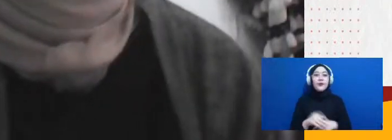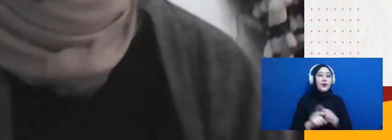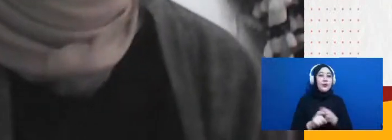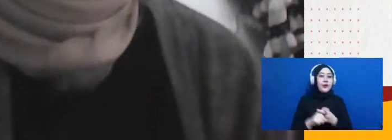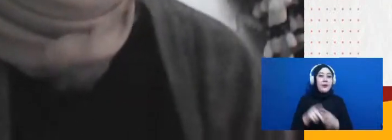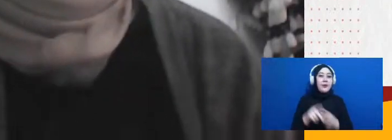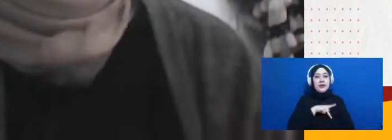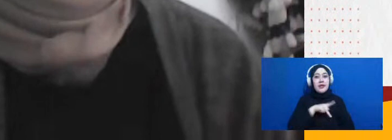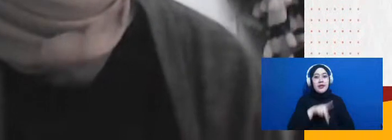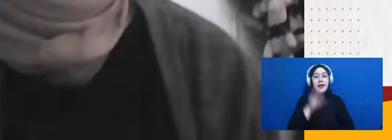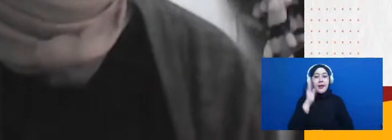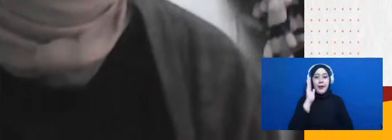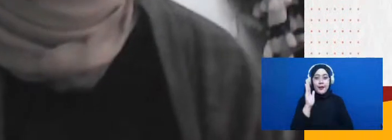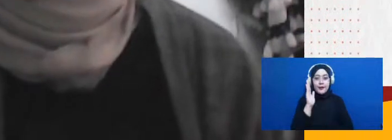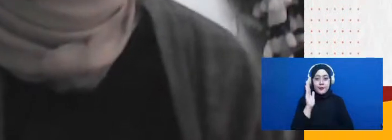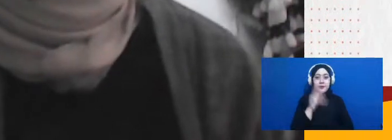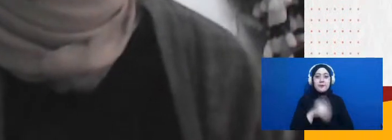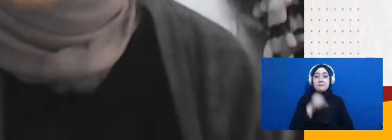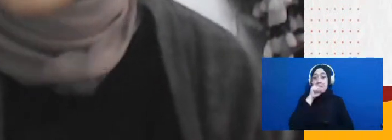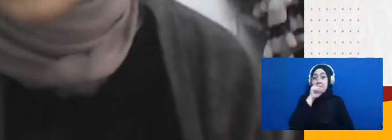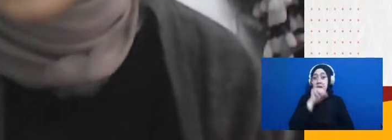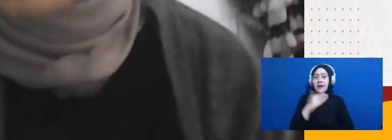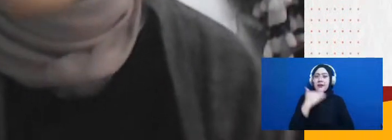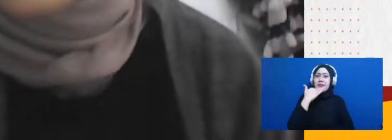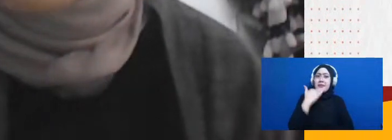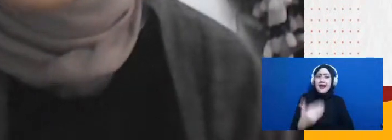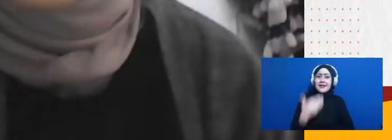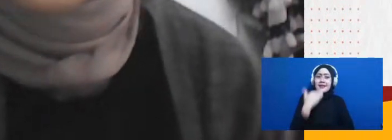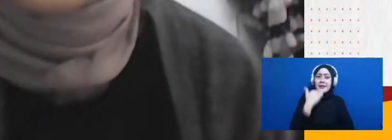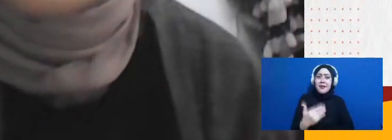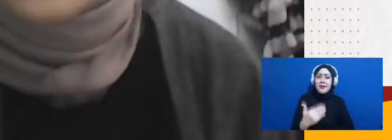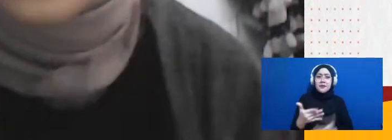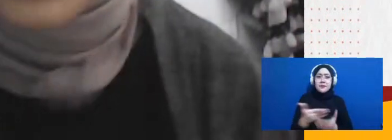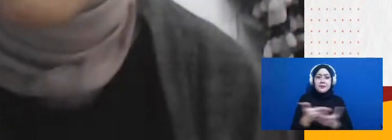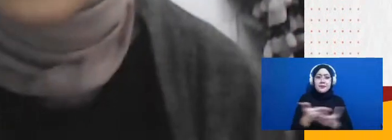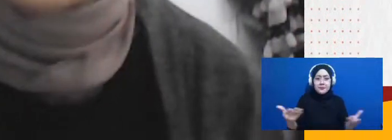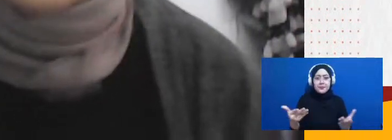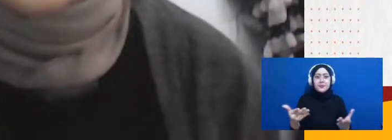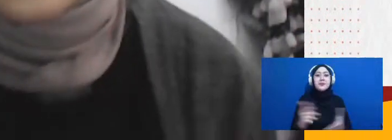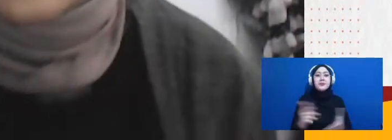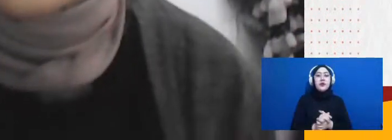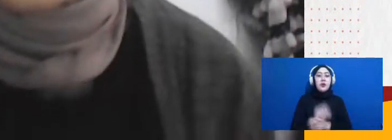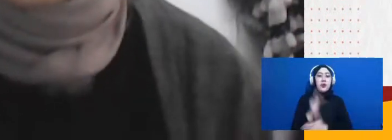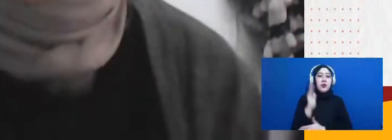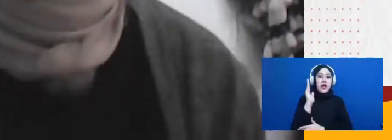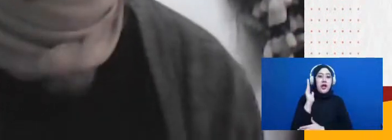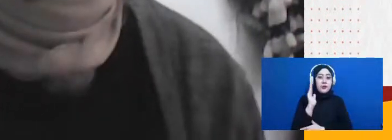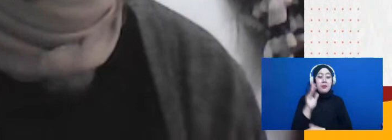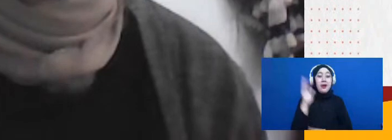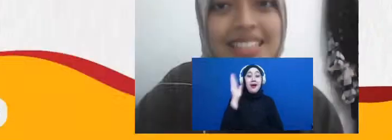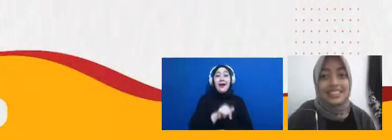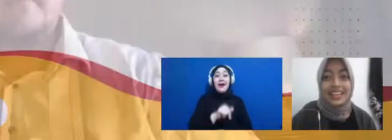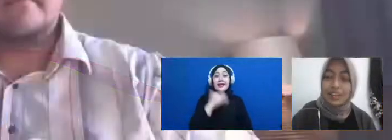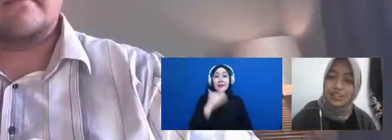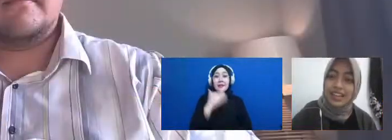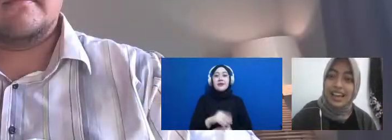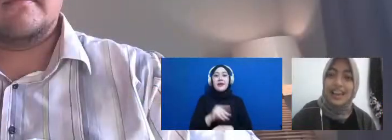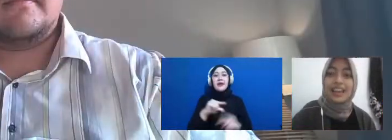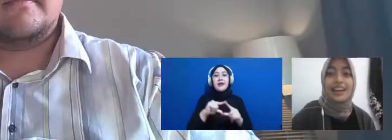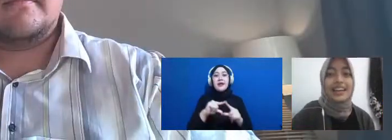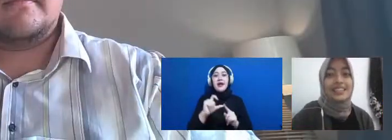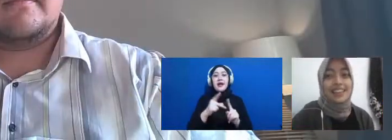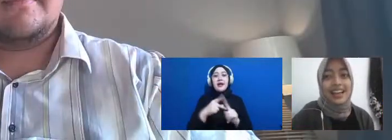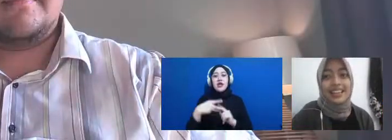juga narasumber. Saya ucapkan sekali lagi terima kasih kepada para narasumber kita pada sore hari ini. Ada Kak Rachel dari